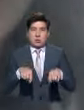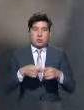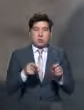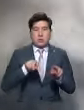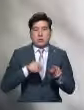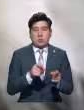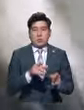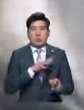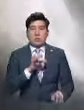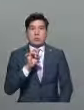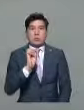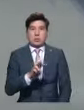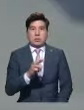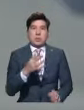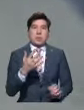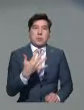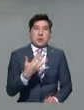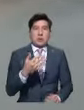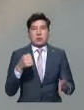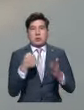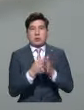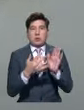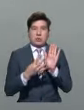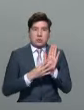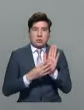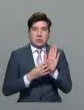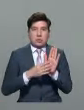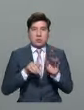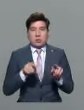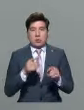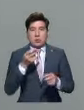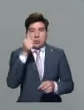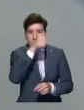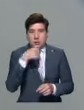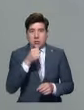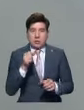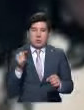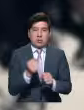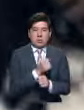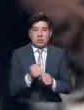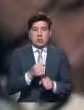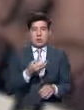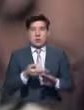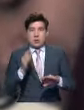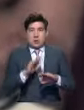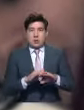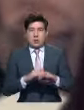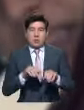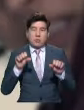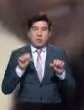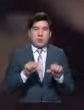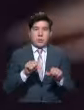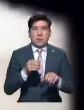5 жылдан 9 жылға дейін қамалады. Жаңа заңда адам денсаулығына қасақана ауыр зиян келтіргендер 3 жылдан 8 жылға дейін